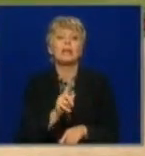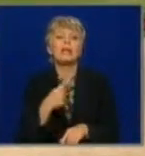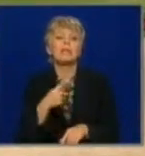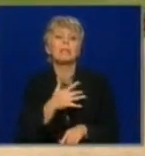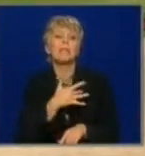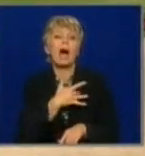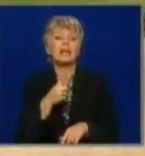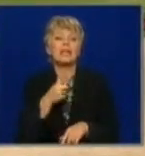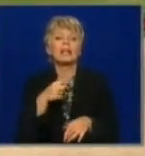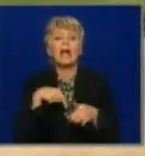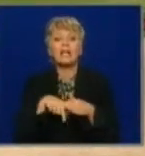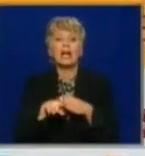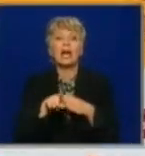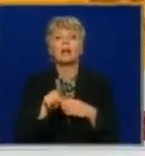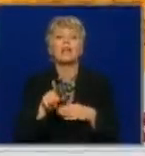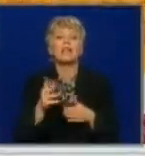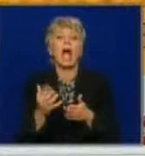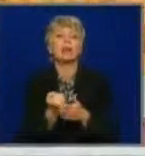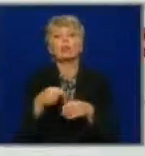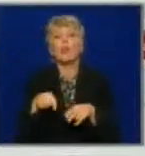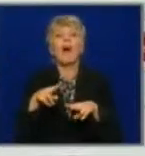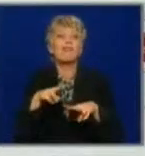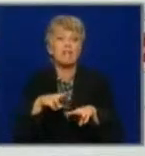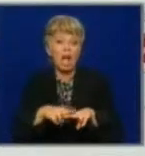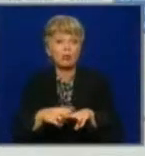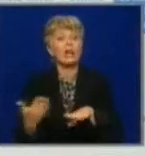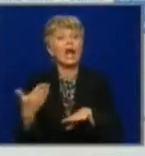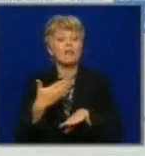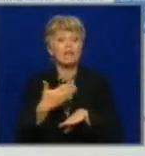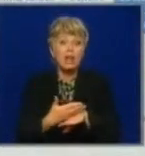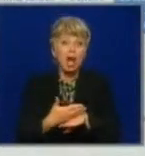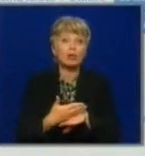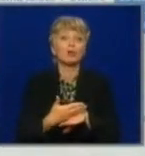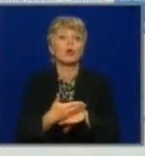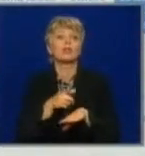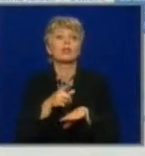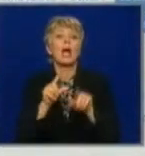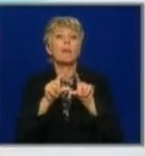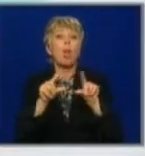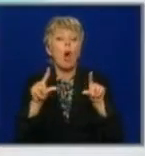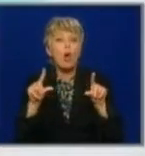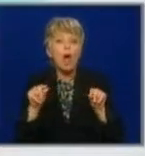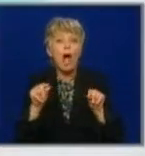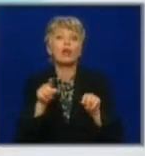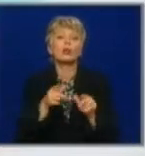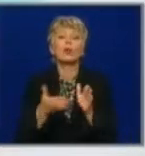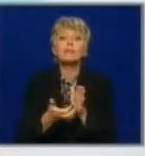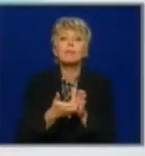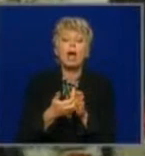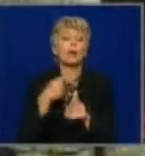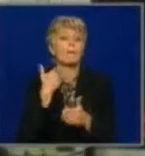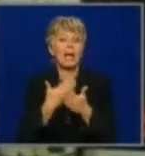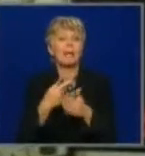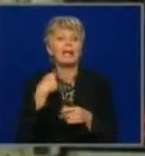šajā vidē iegāja tikai tāpēc, lai tur atrastos. Tā vietā, lai savus kontus mikroblogā deputāti un to kandidāti izmantot